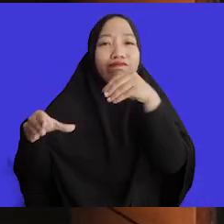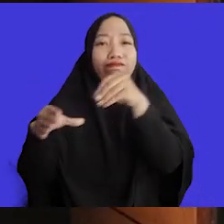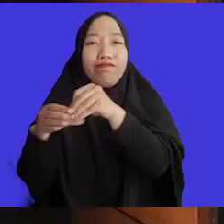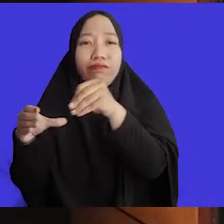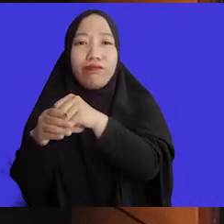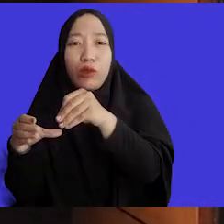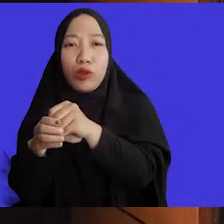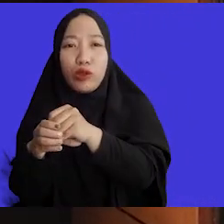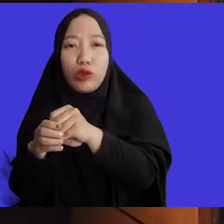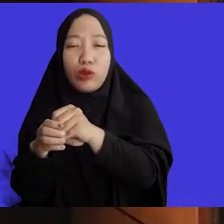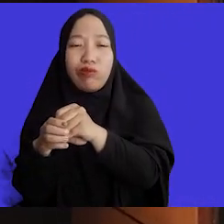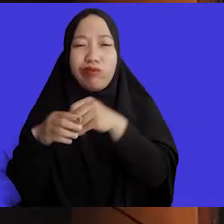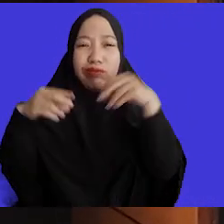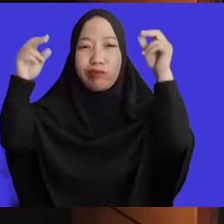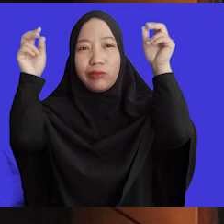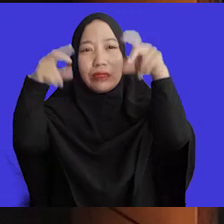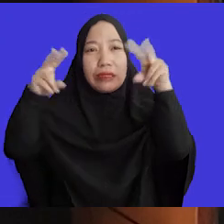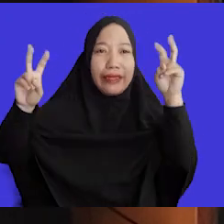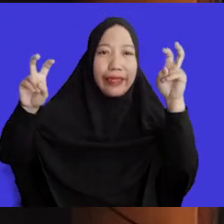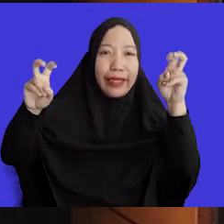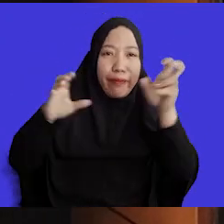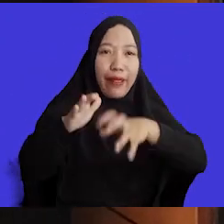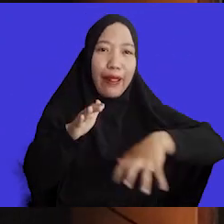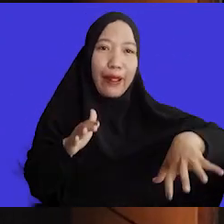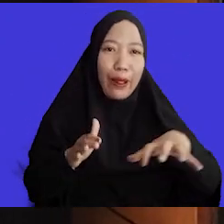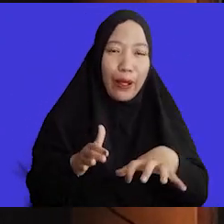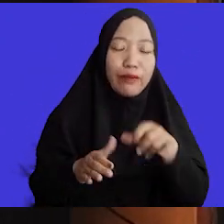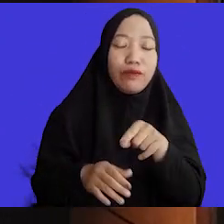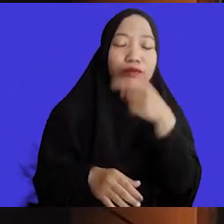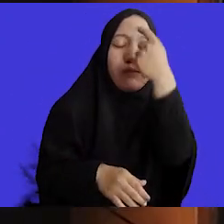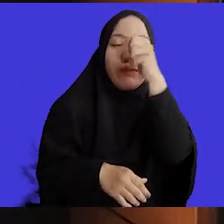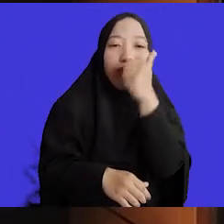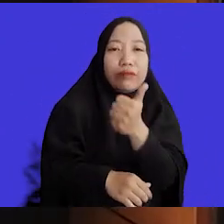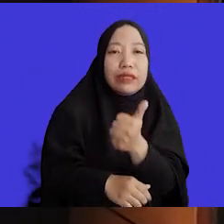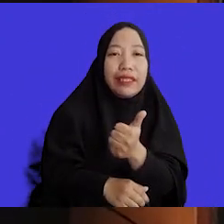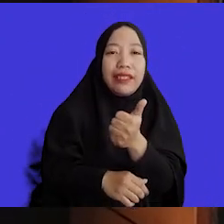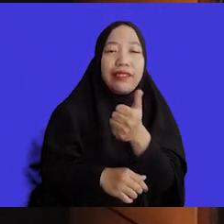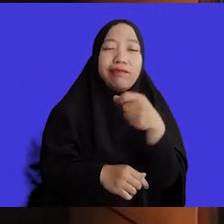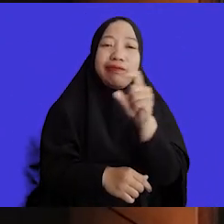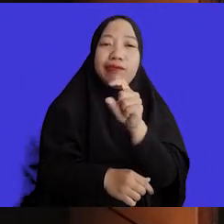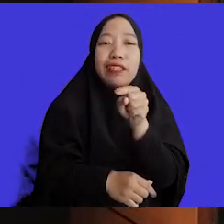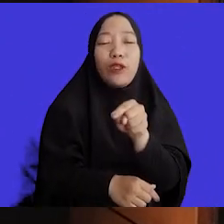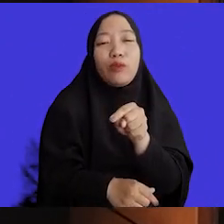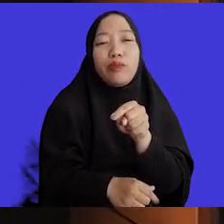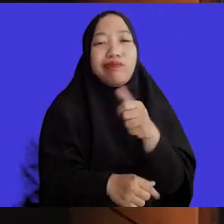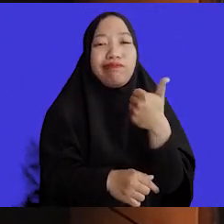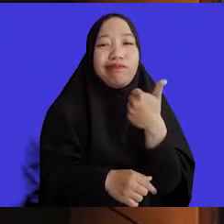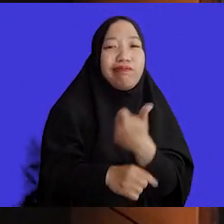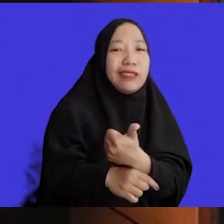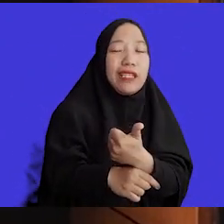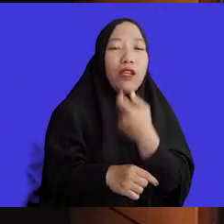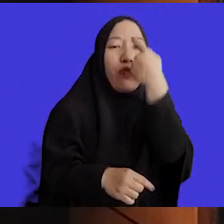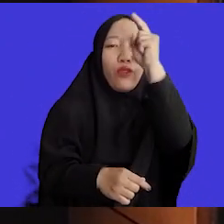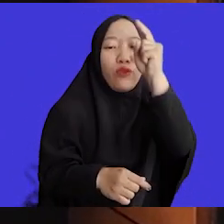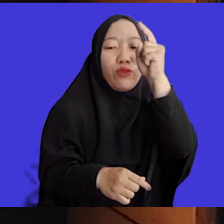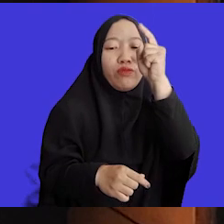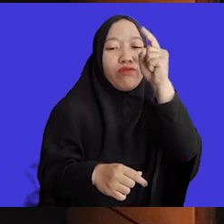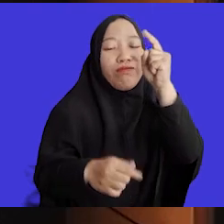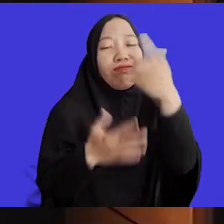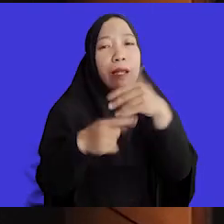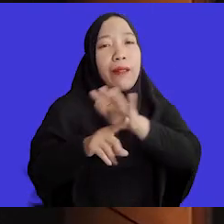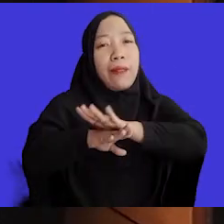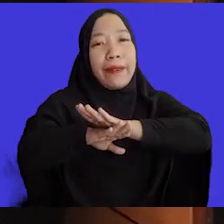memuat lokal konten atau muatan-muatan lokal itu. Sehingga dengan cara seperti itu kita berupaya